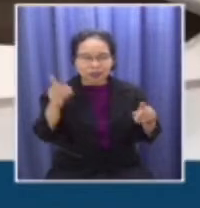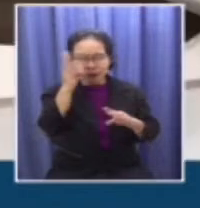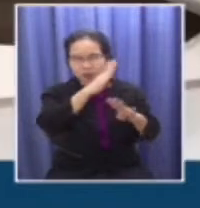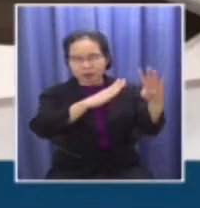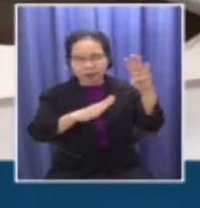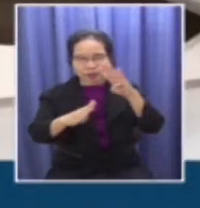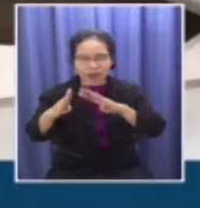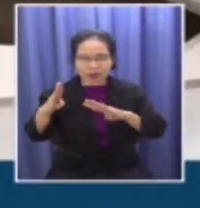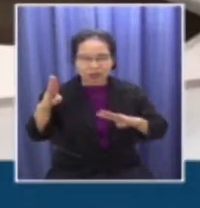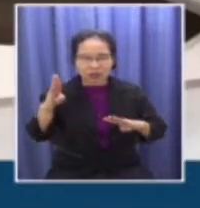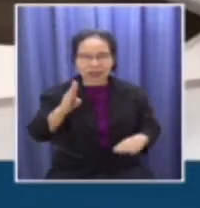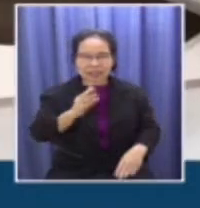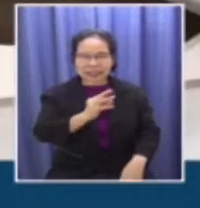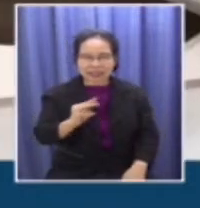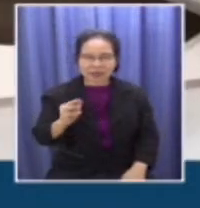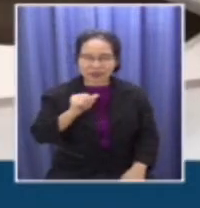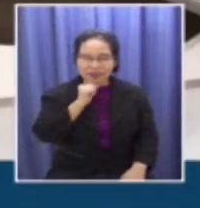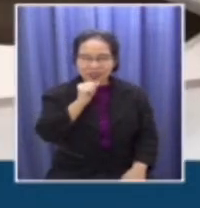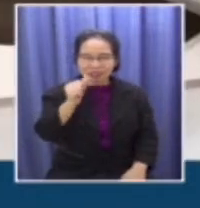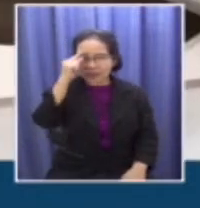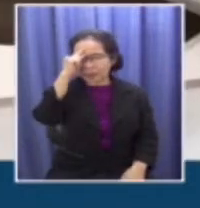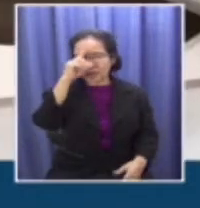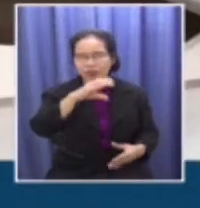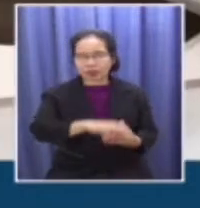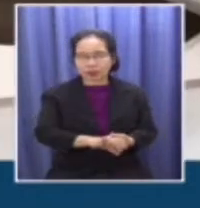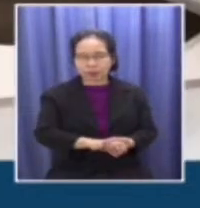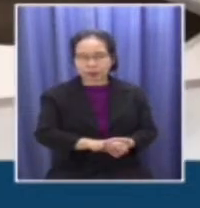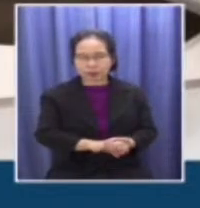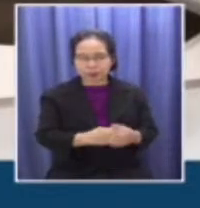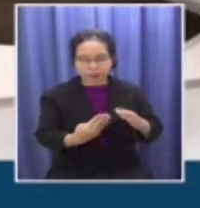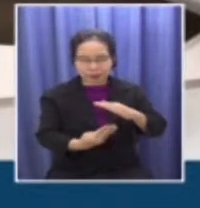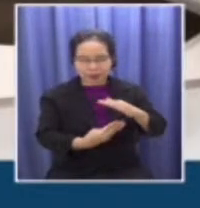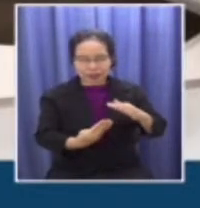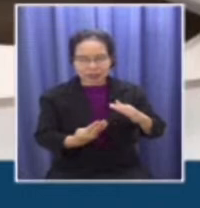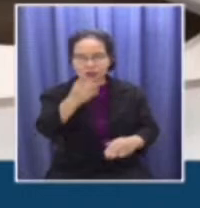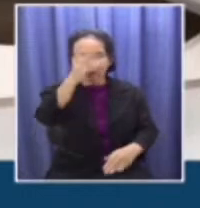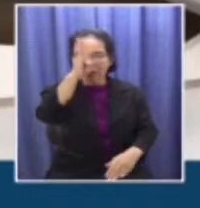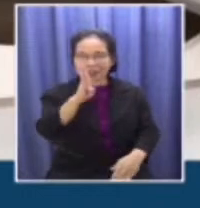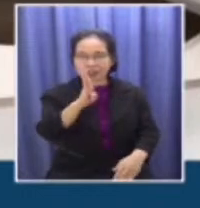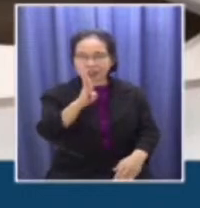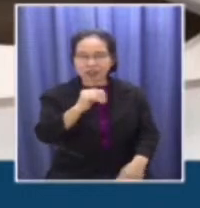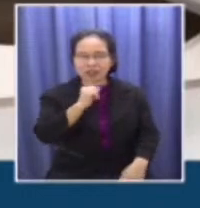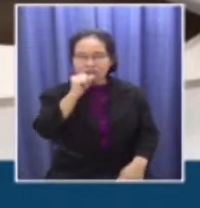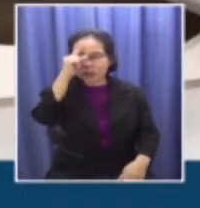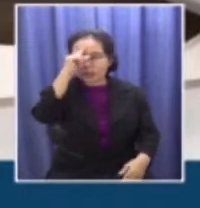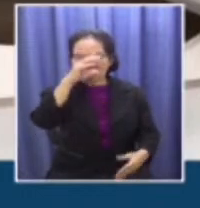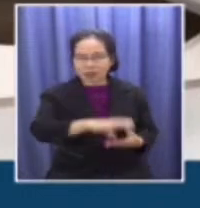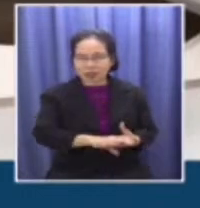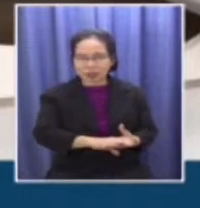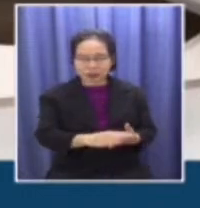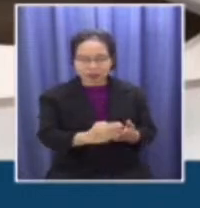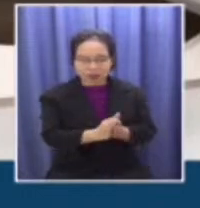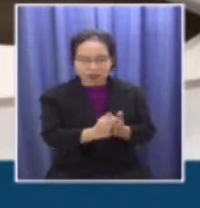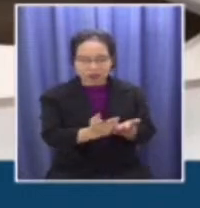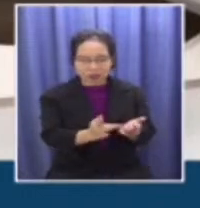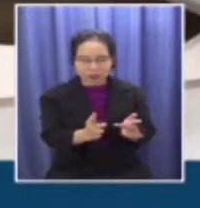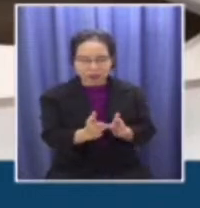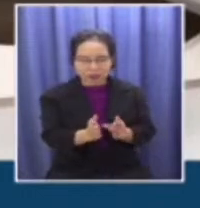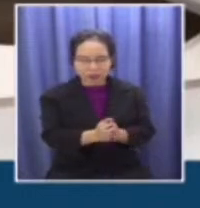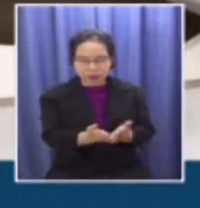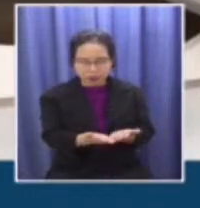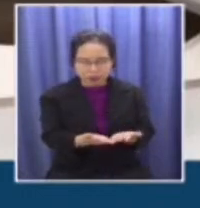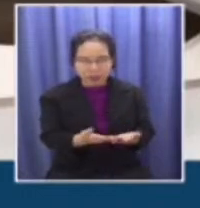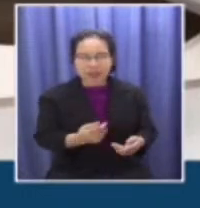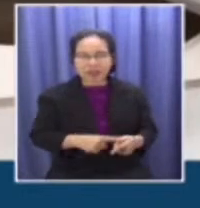enso yes no nko enoma ne empata de enso yes no nko asa woje